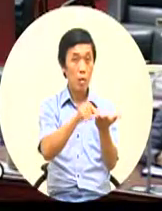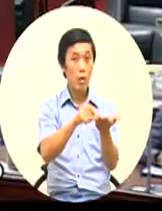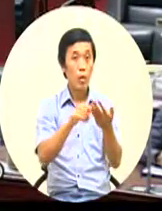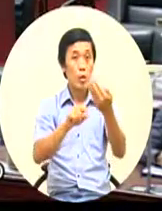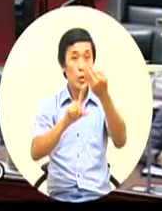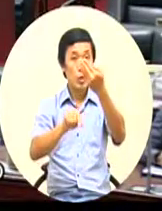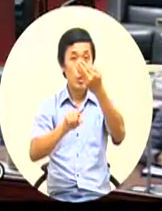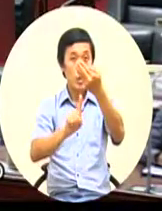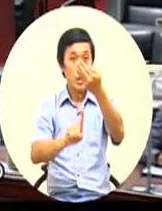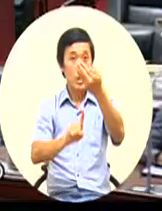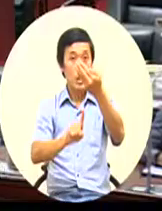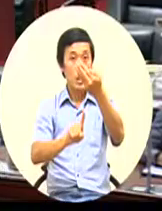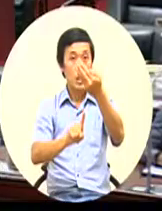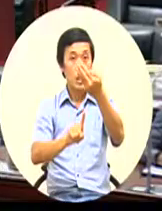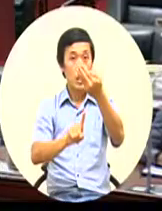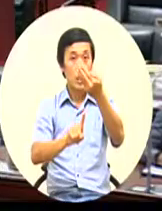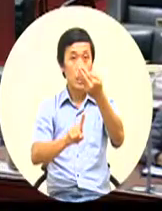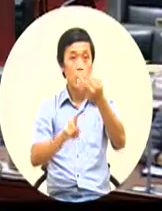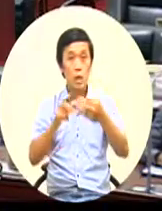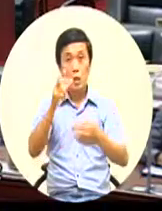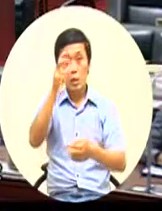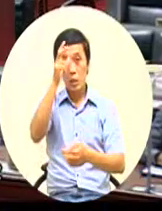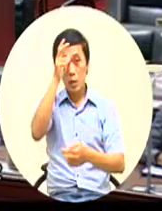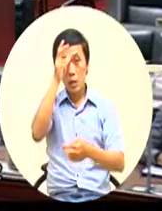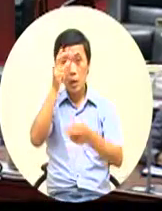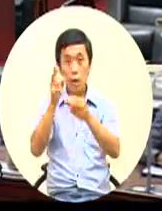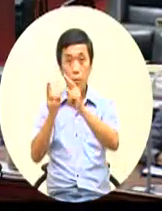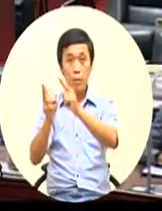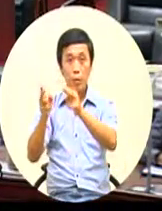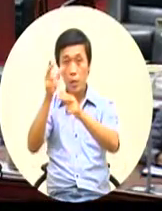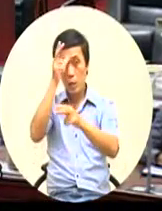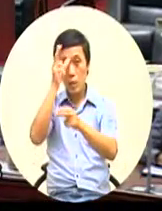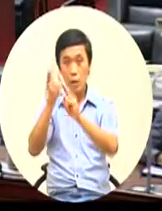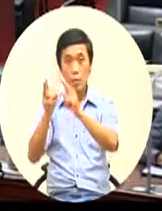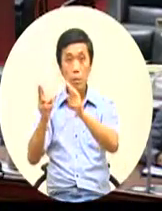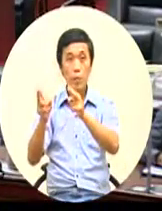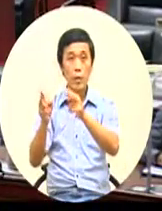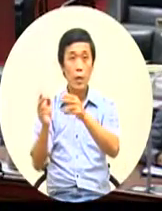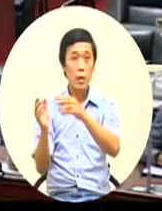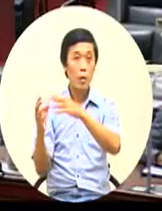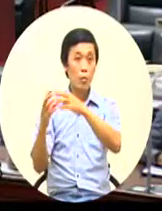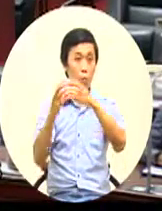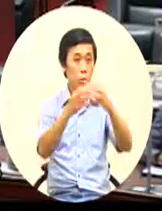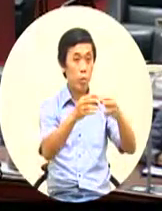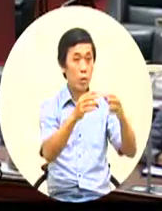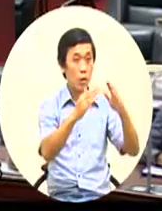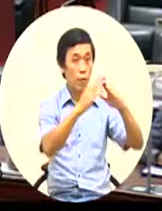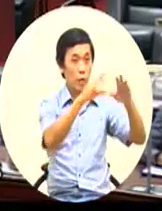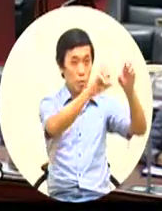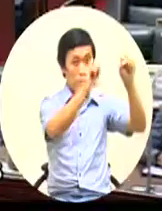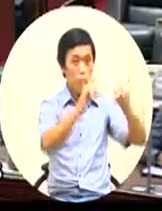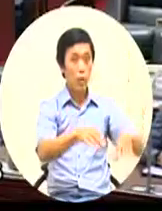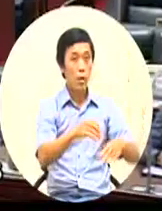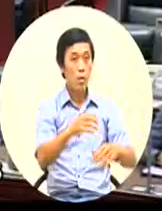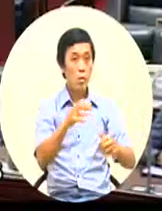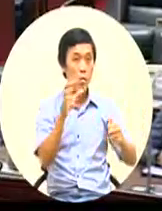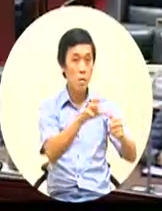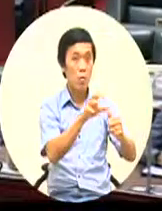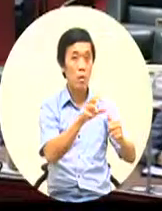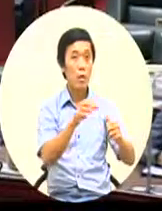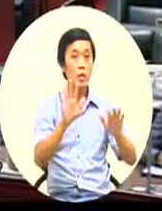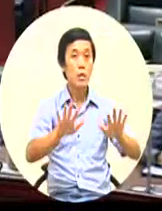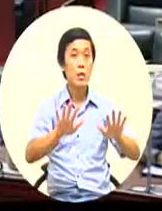9月1号。挟持众多的警方强力拆除之后，今天10月份了，还有将